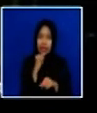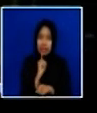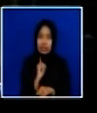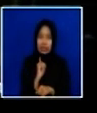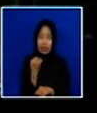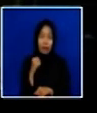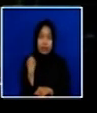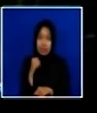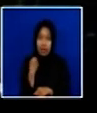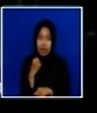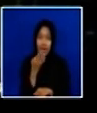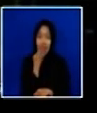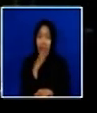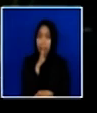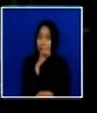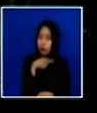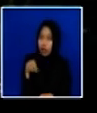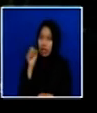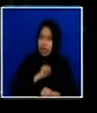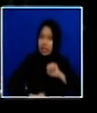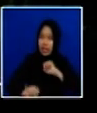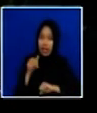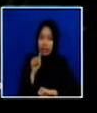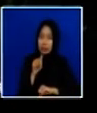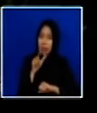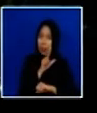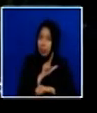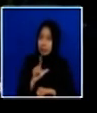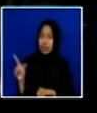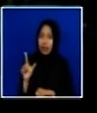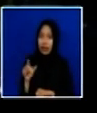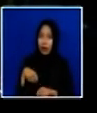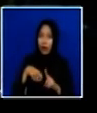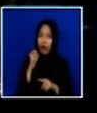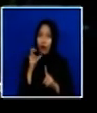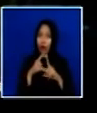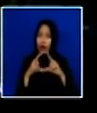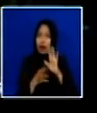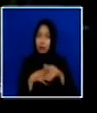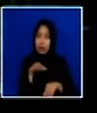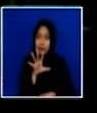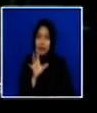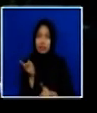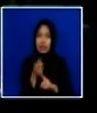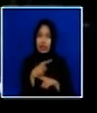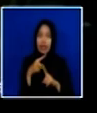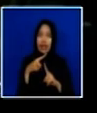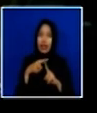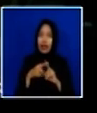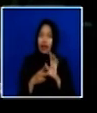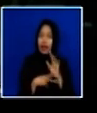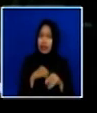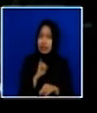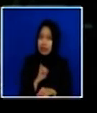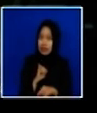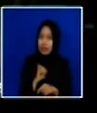lagi Alhamdulillah kegiatan ini berjalan dengan lancar Kodam 5 sebagai kotama hop Mabes TNI dan kota mobil